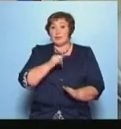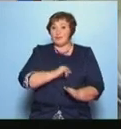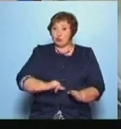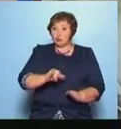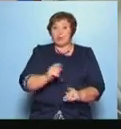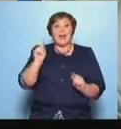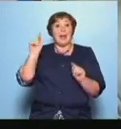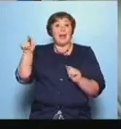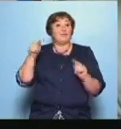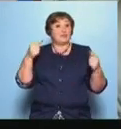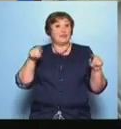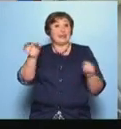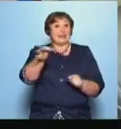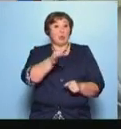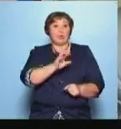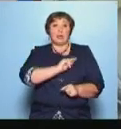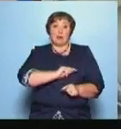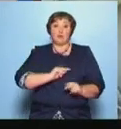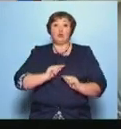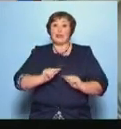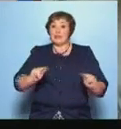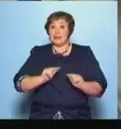Там работают тренера,